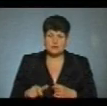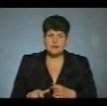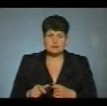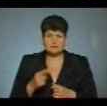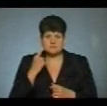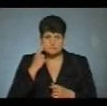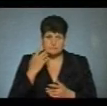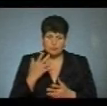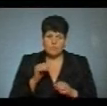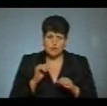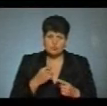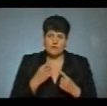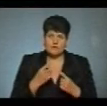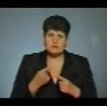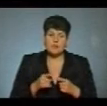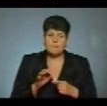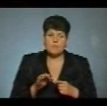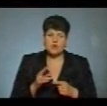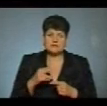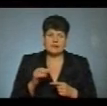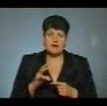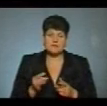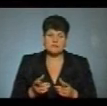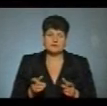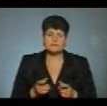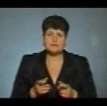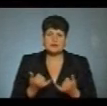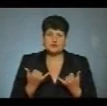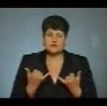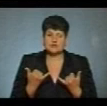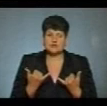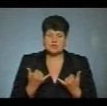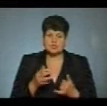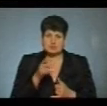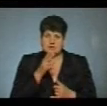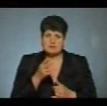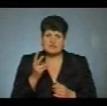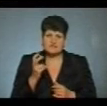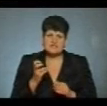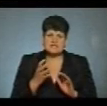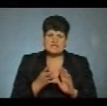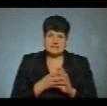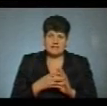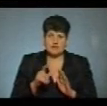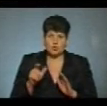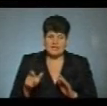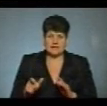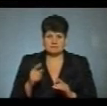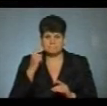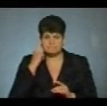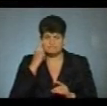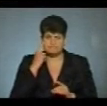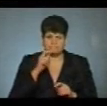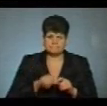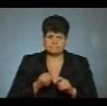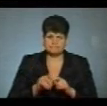Чи можемо говорити про такі дані? Чи це контактні люди? На сьогоднішній даний час 209 людей з підозрою. Щодо